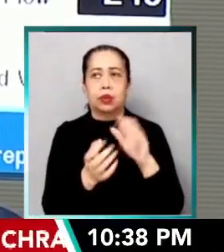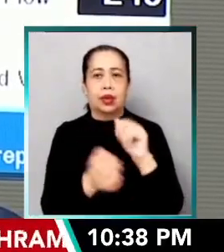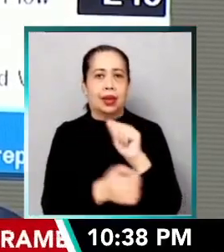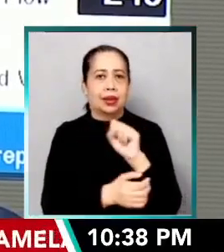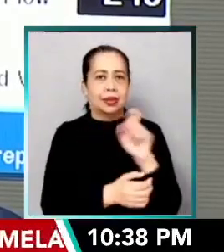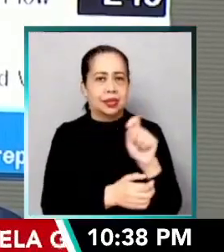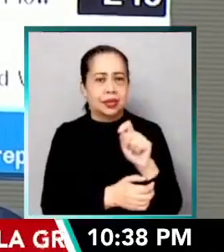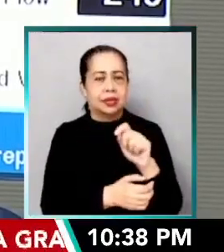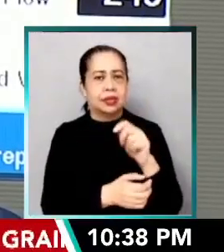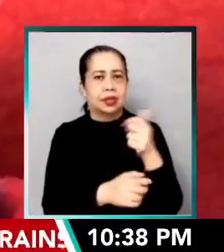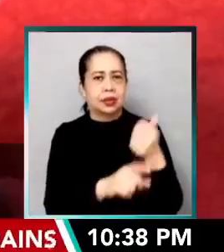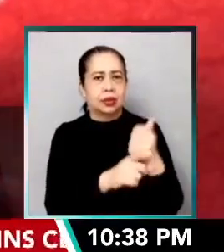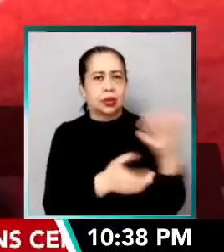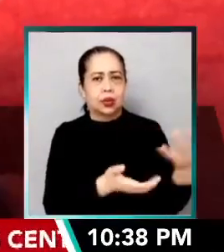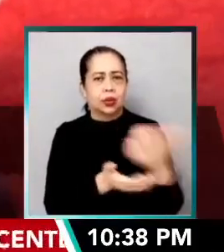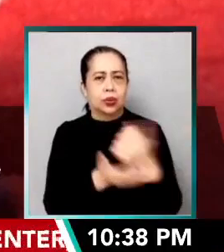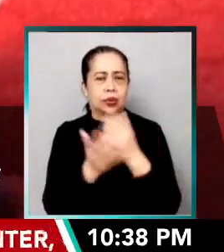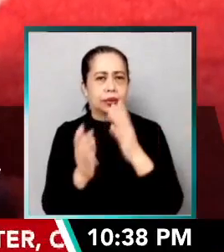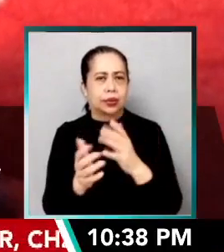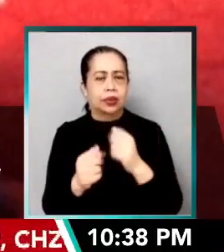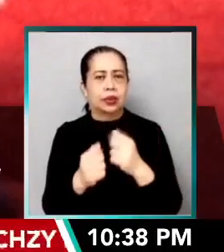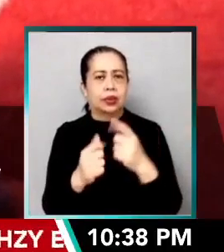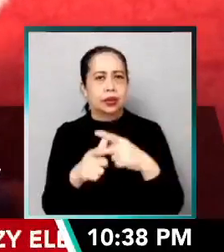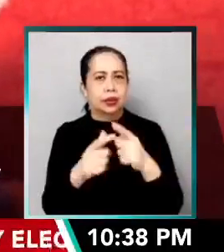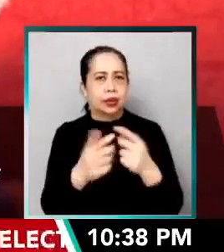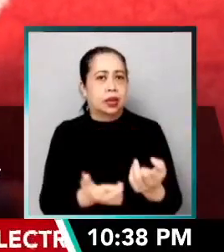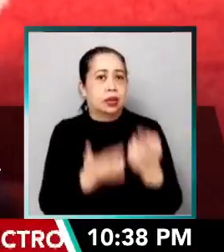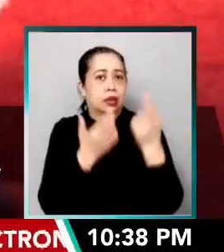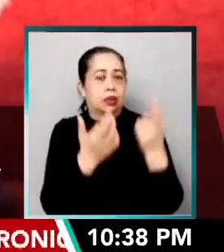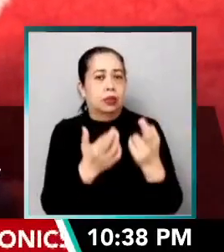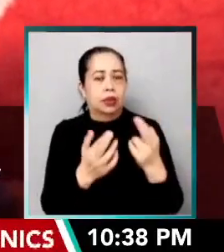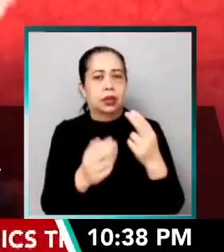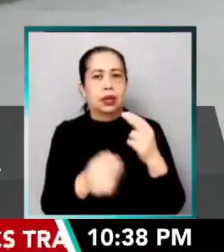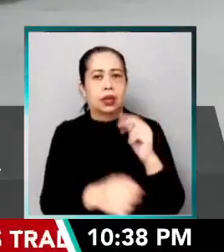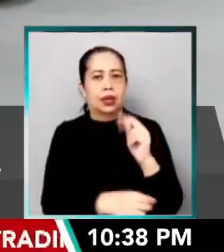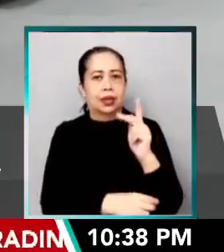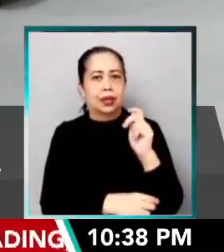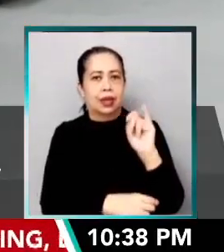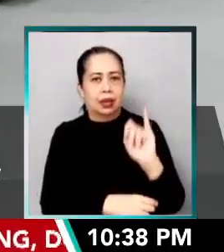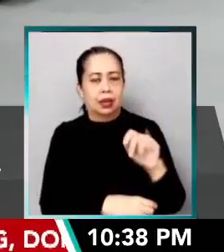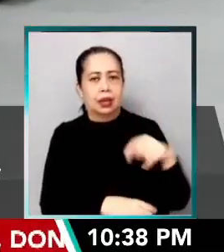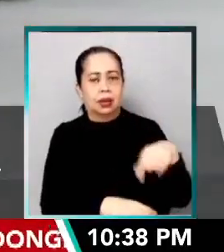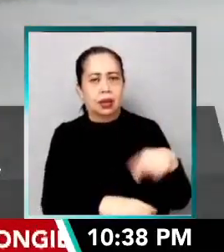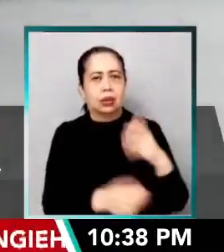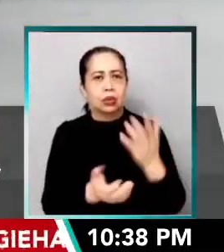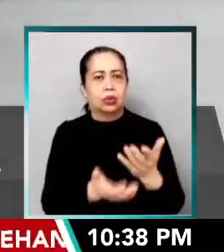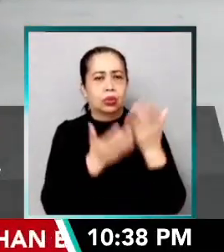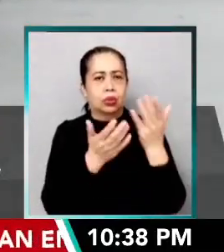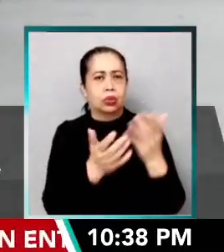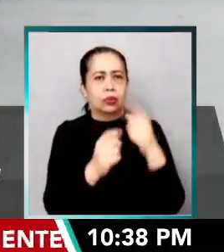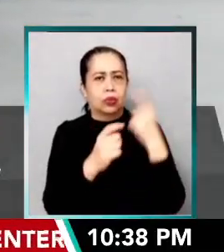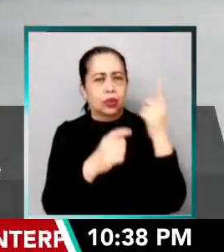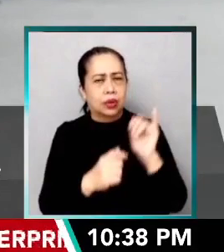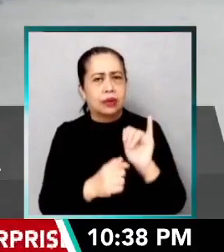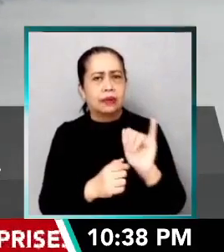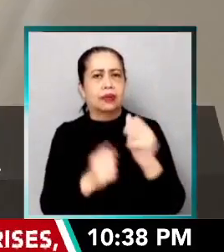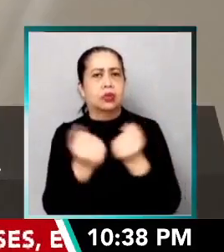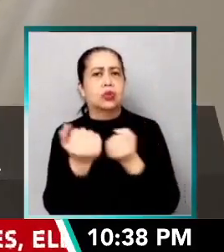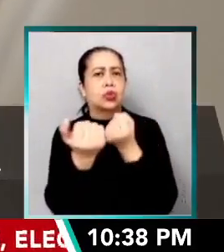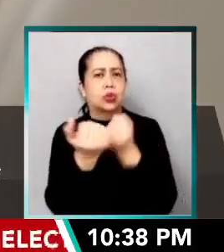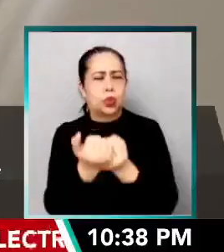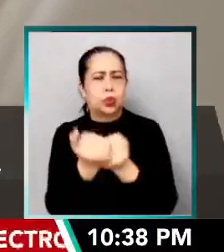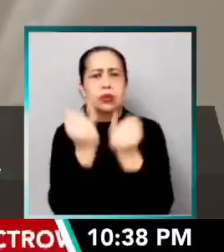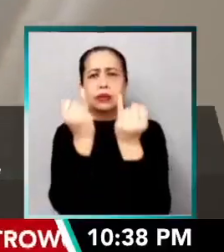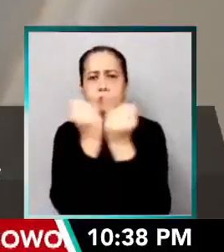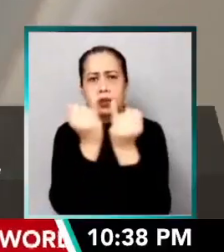ari-arian. Samantala, inirekomenda ng National Kidney and Transplant Institute na gawing panghabang buhay ang suporta ng PhilHealth para